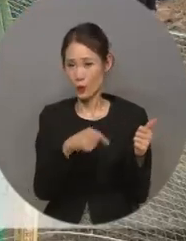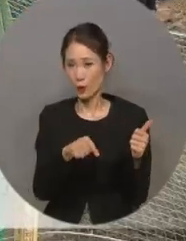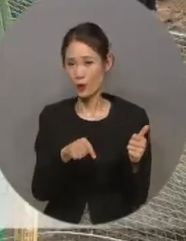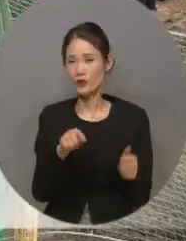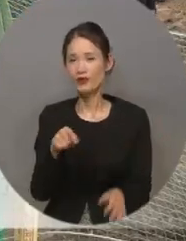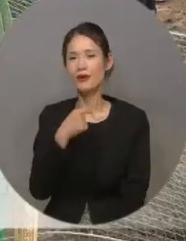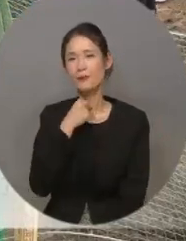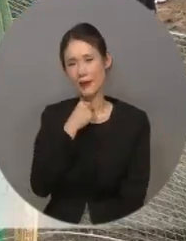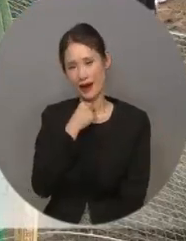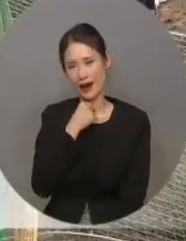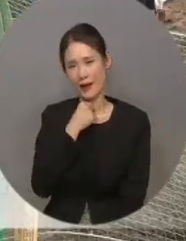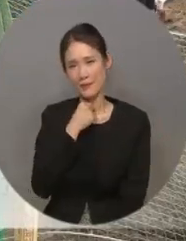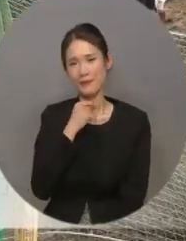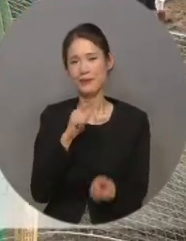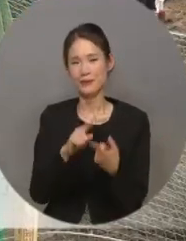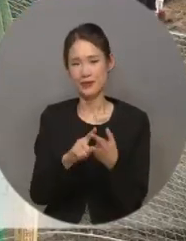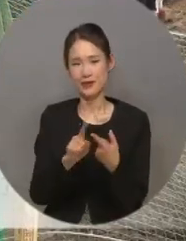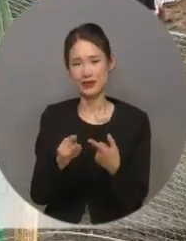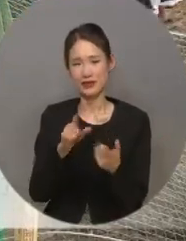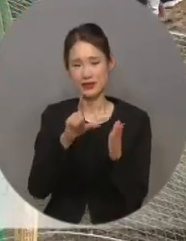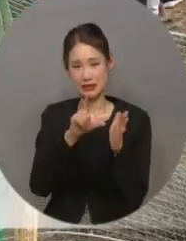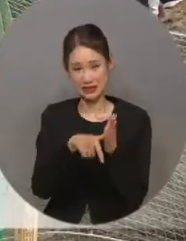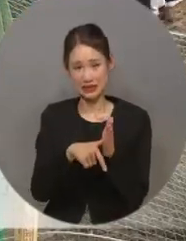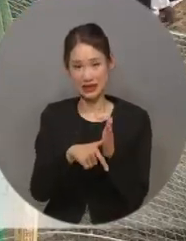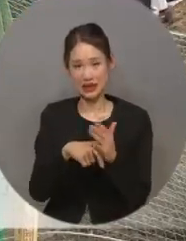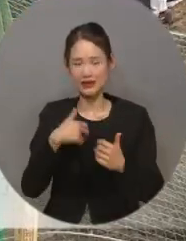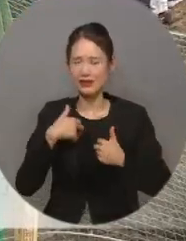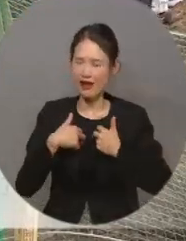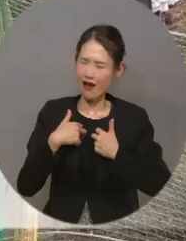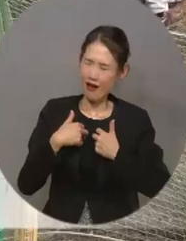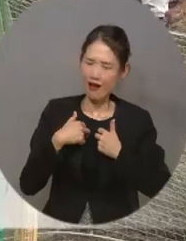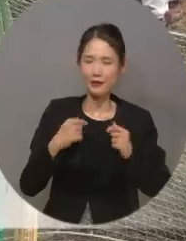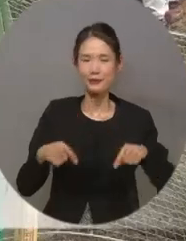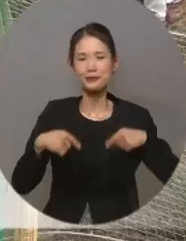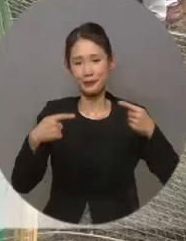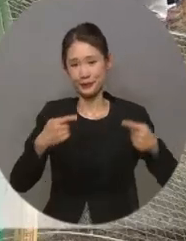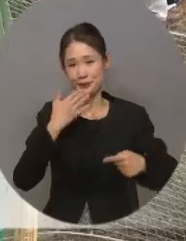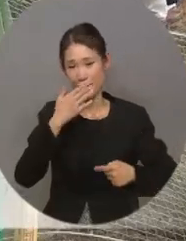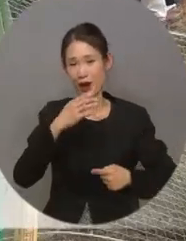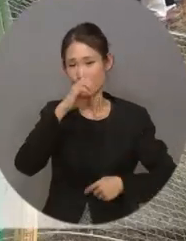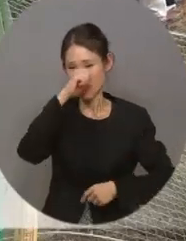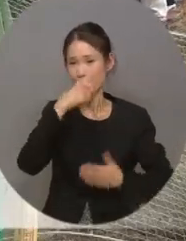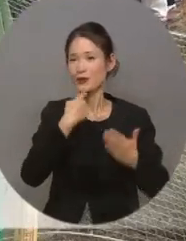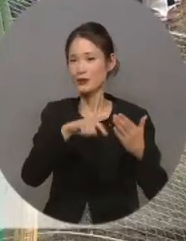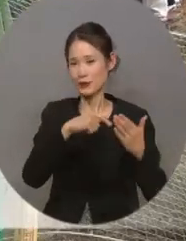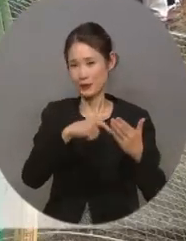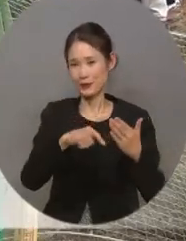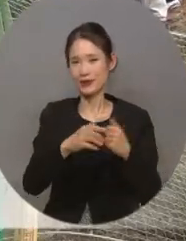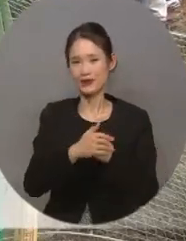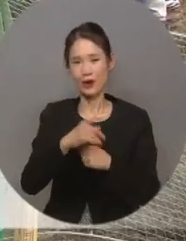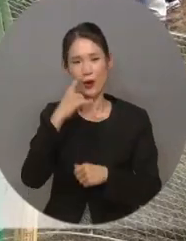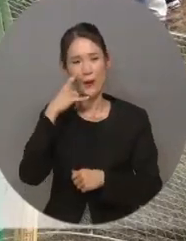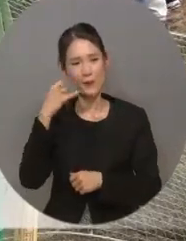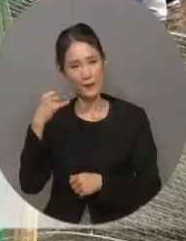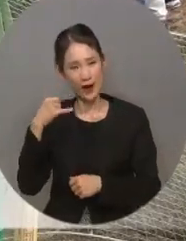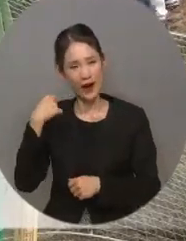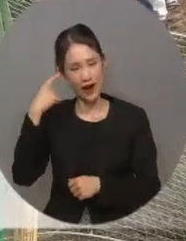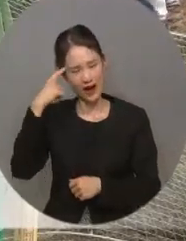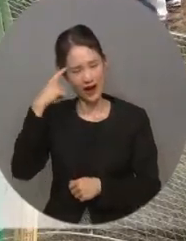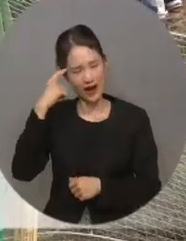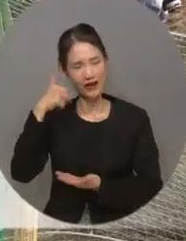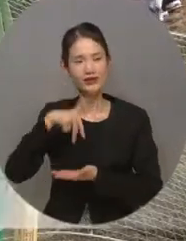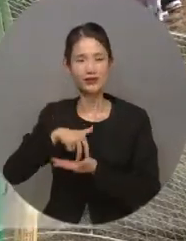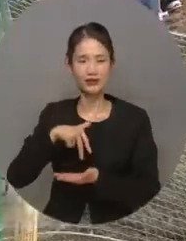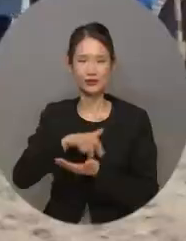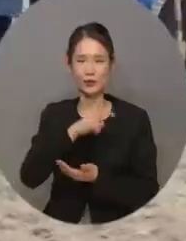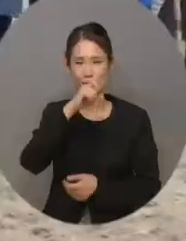바람도 느끼면서 이 시간을 즐기는 것 그 자체가 좋은 교육이라고 생각이 되어서 엄마로서는 너무 좋은